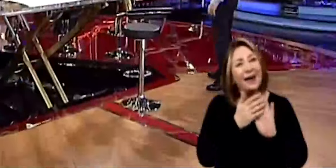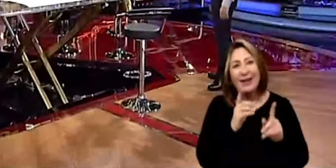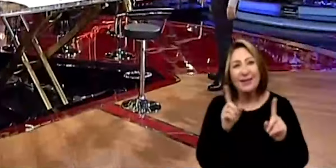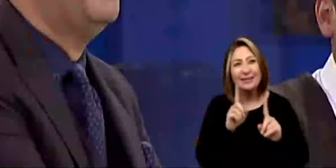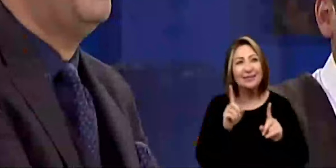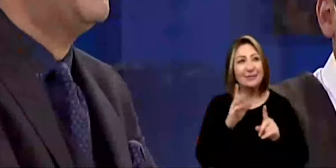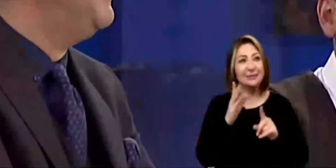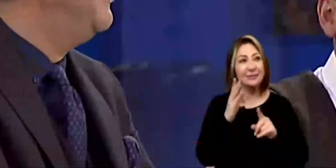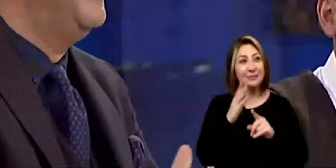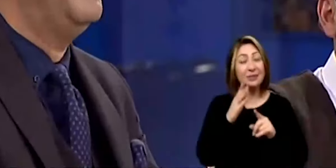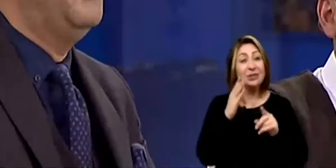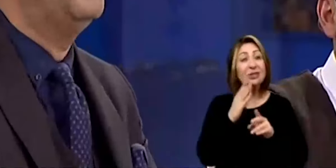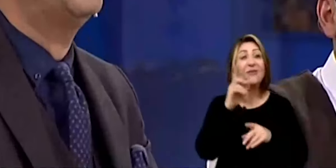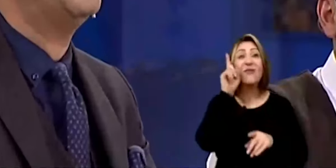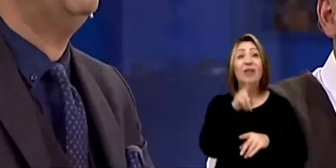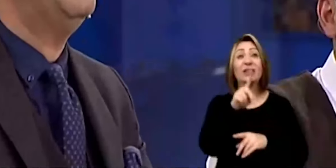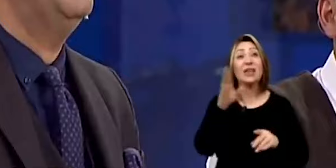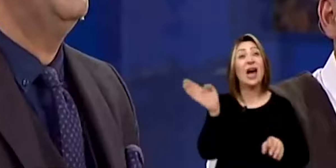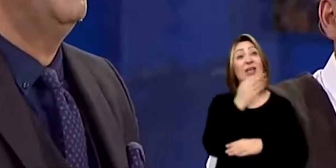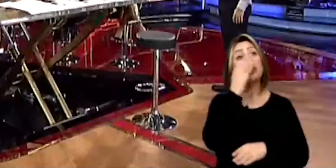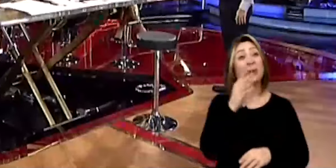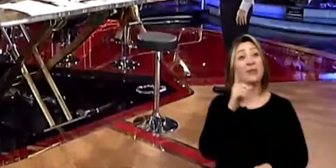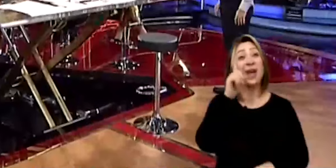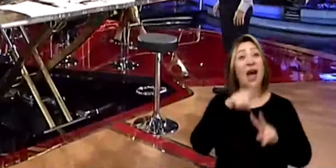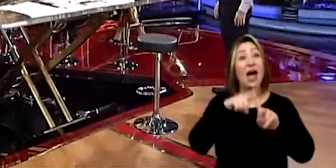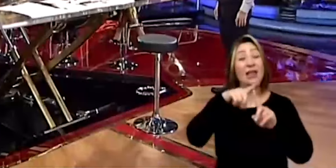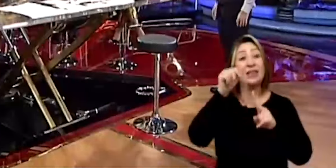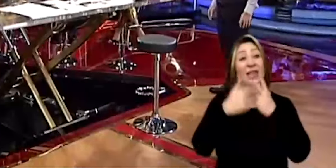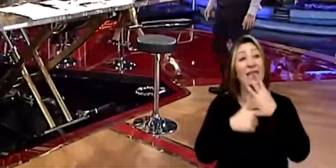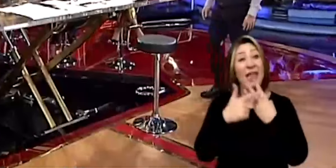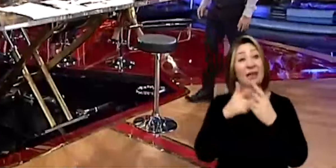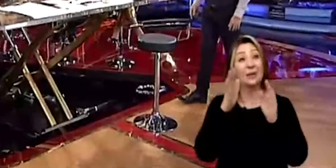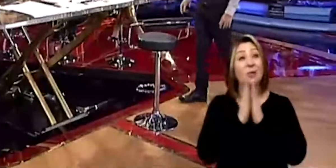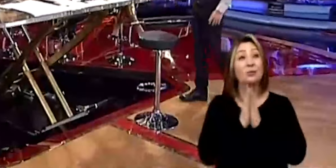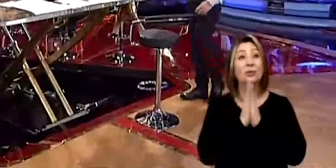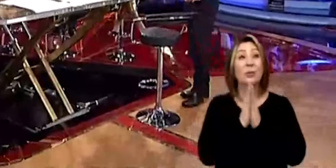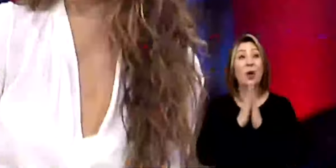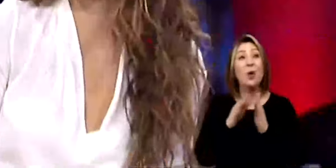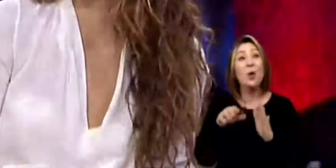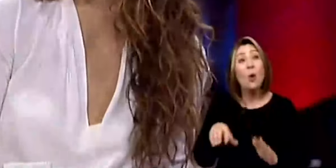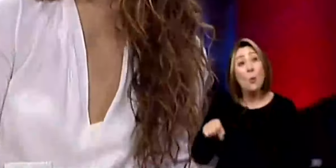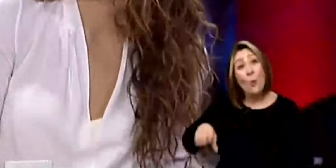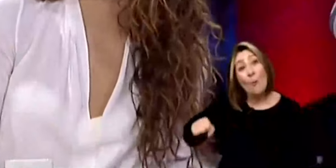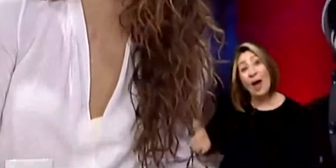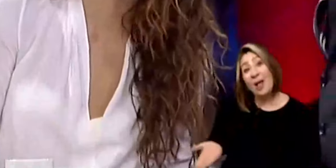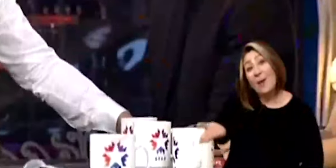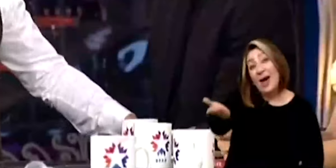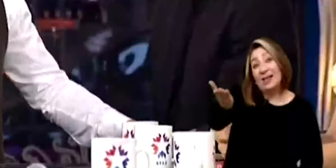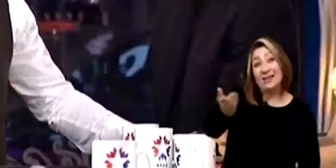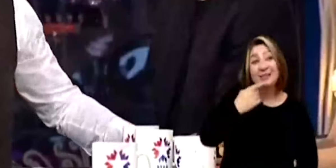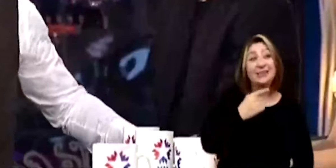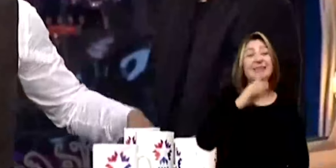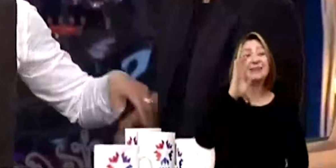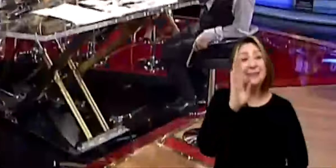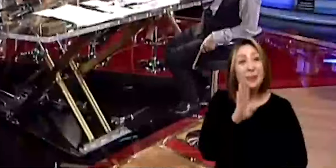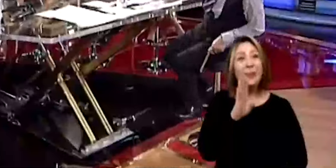oluyor gerçekten şimdi biz. Vallahi sizi dışarı çıkartırım sadece Atiye'yle arkadaşlar konuşurum. Arkadaşlarımla özür diliyorum. Hayır pompalamak dedi kal, ben de kal, dedim kaldırdım işte, buraya tamam,